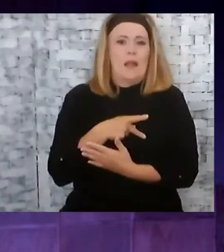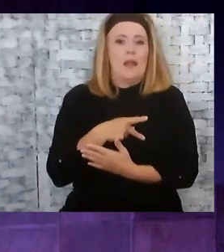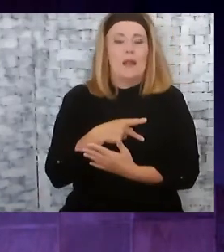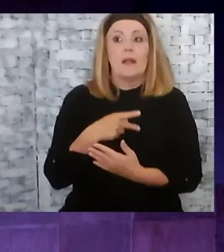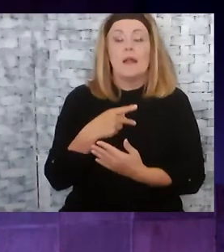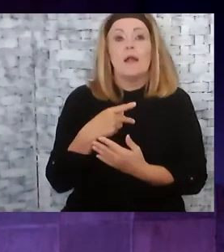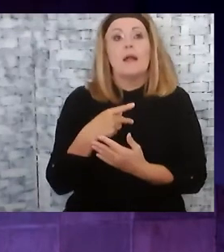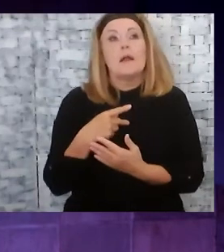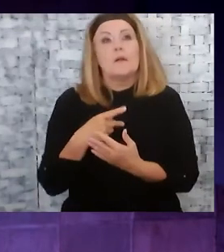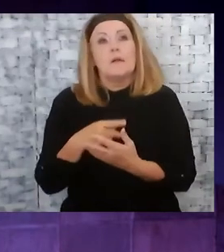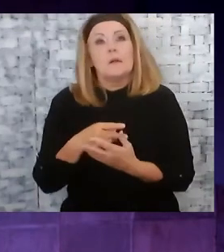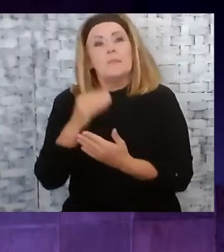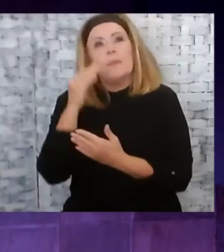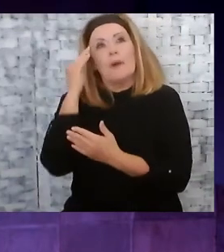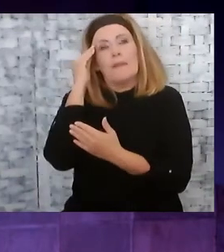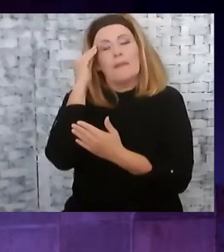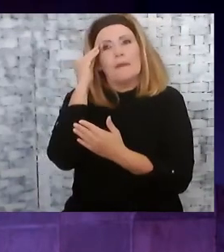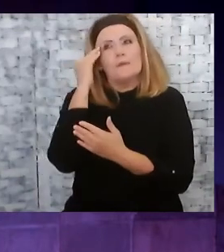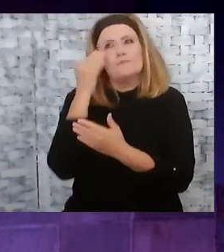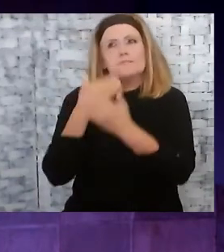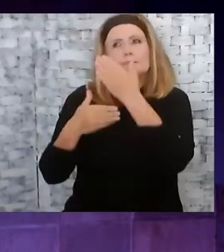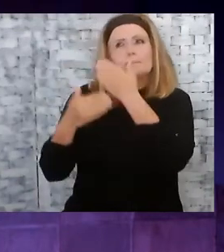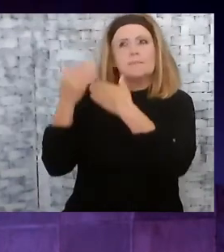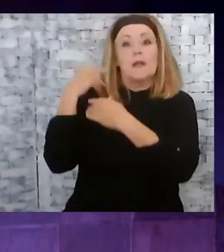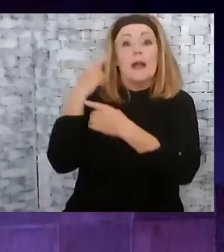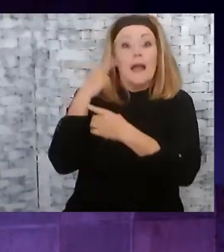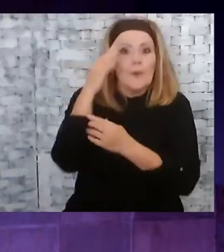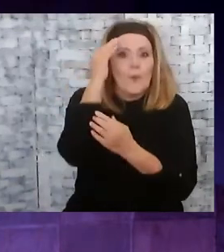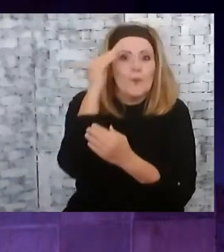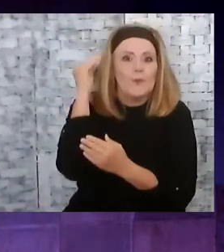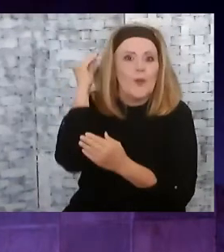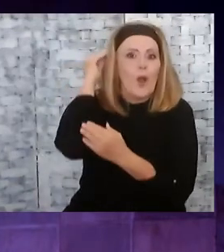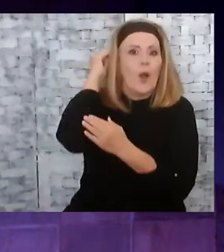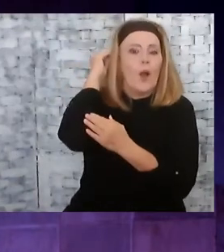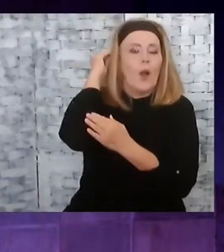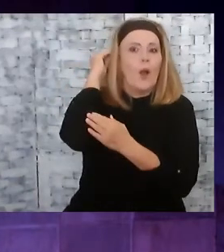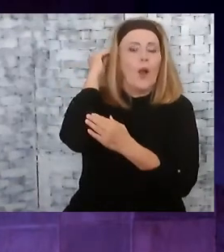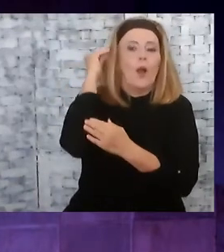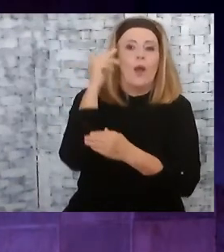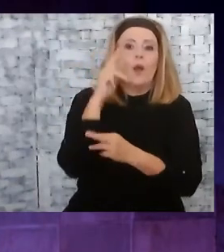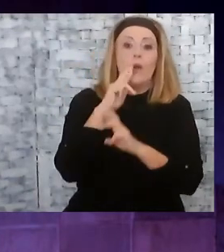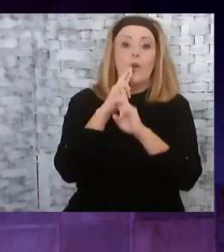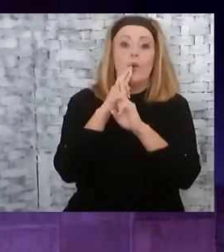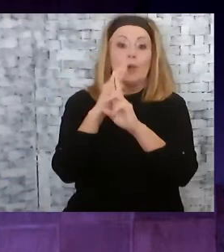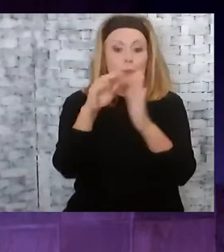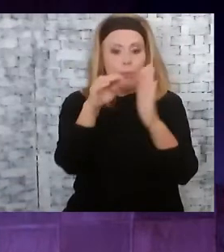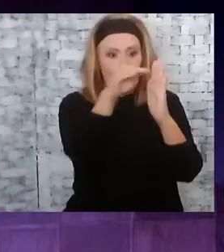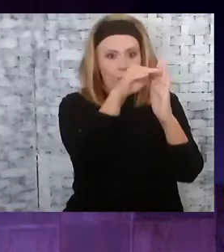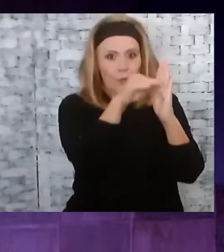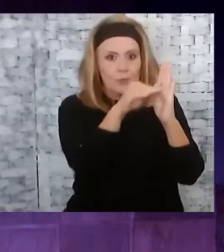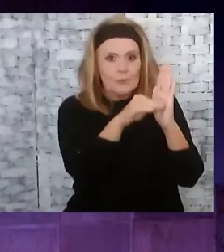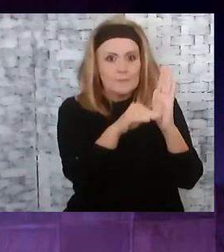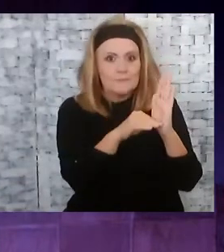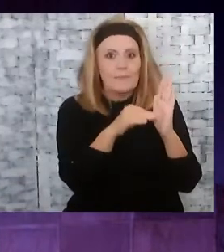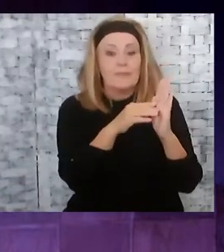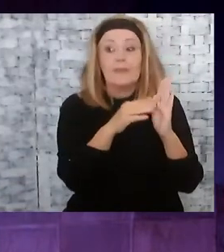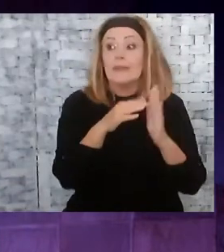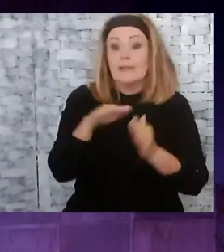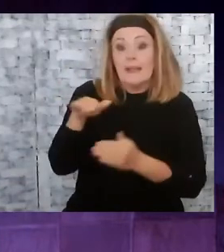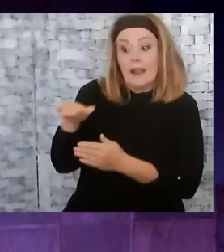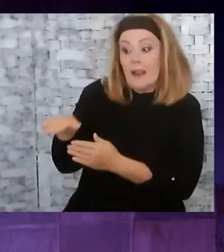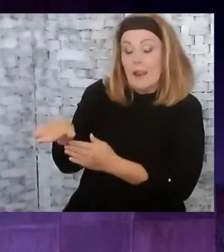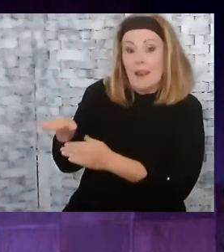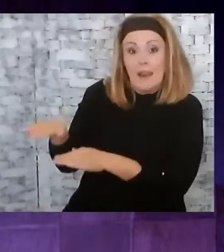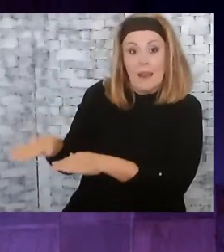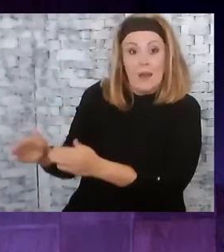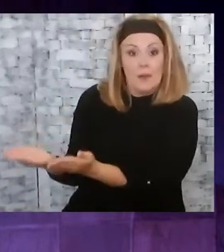wat my opkom, rapporte. Ek onthou my opgewondenheid, veral in die laerskool, as ons rapporte gekry het. En dit was nie